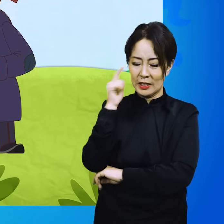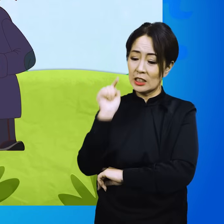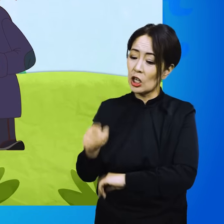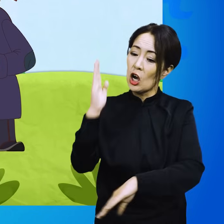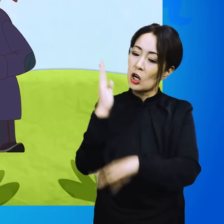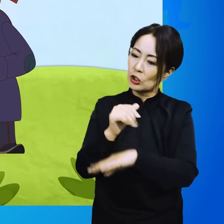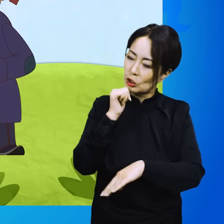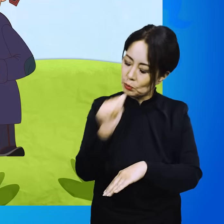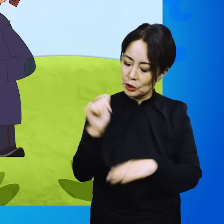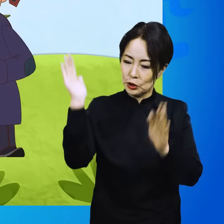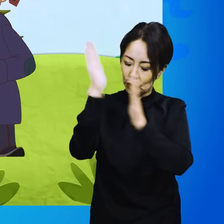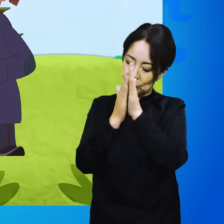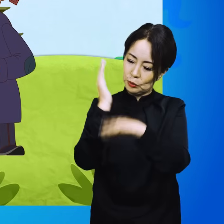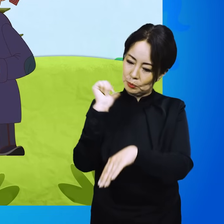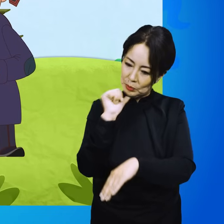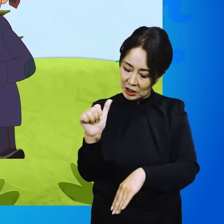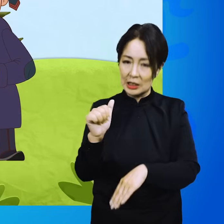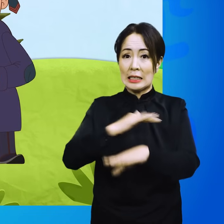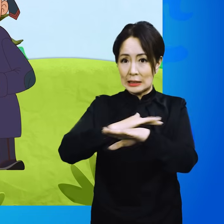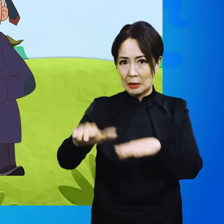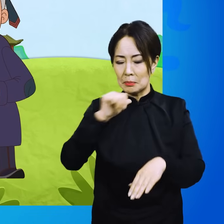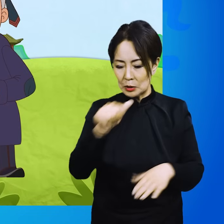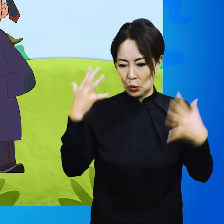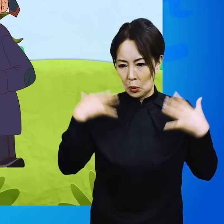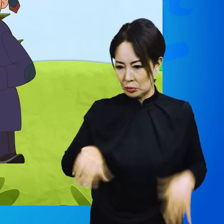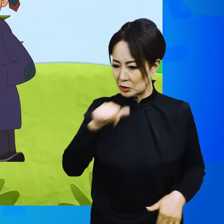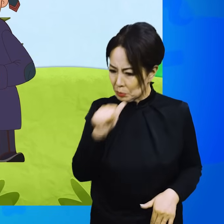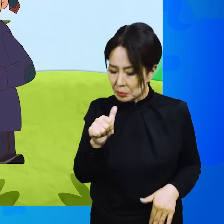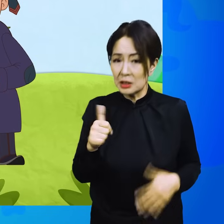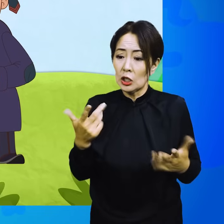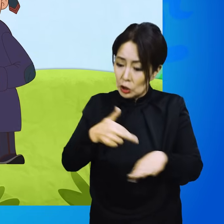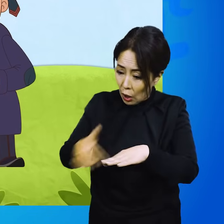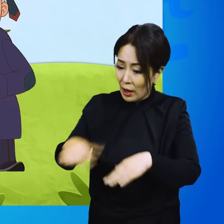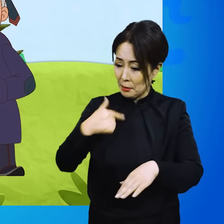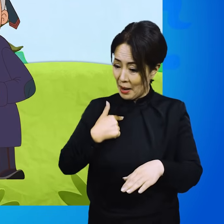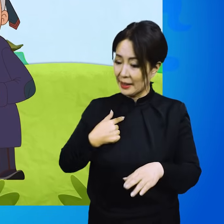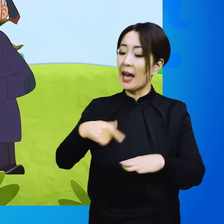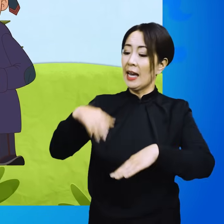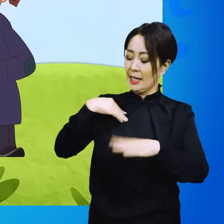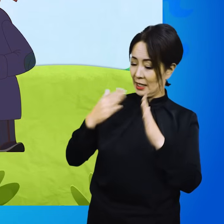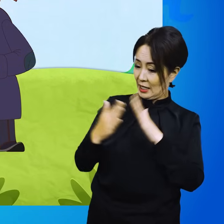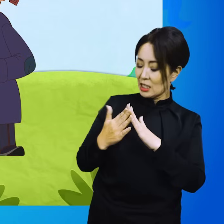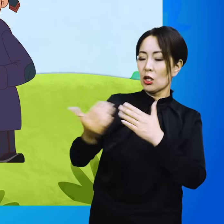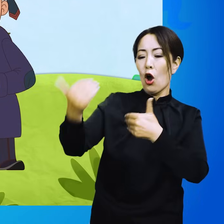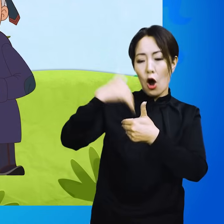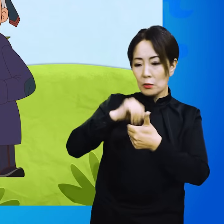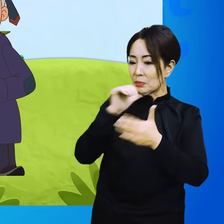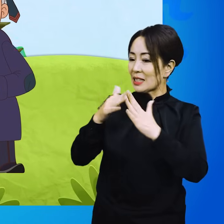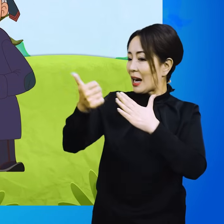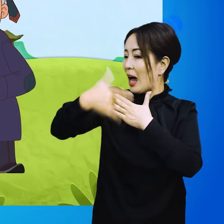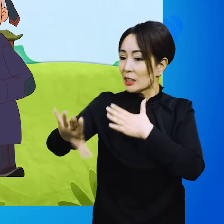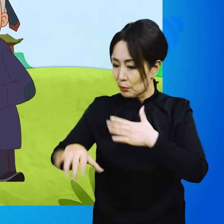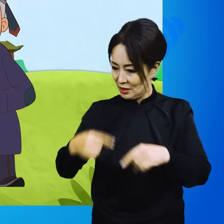цагаар, замтайч биш, замгүйч биш газраар, хувцастайч биш, хувцасгүйч биш явж ирээд, гэрч биш, гадаач биш